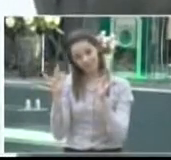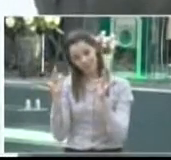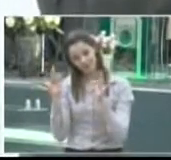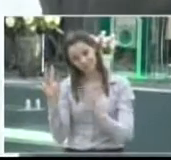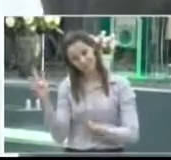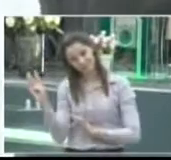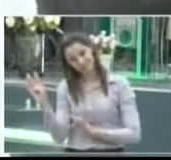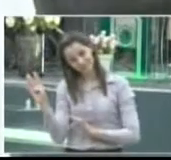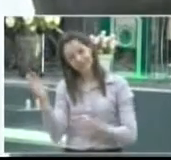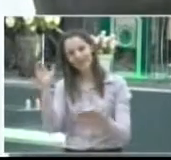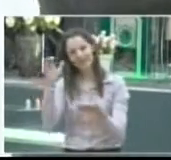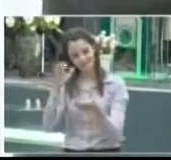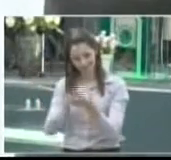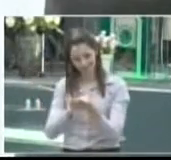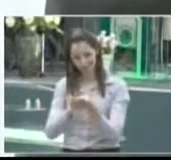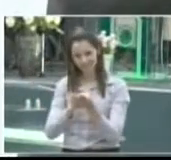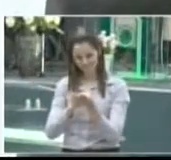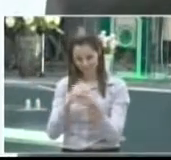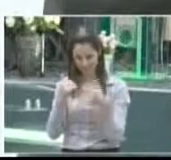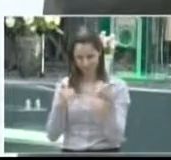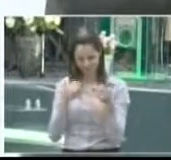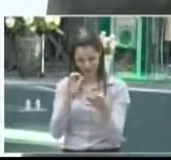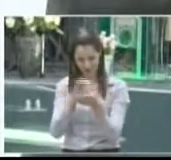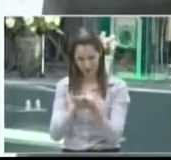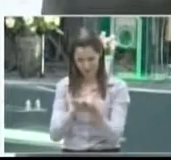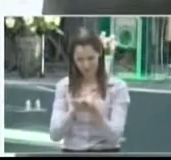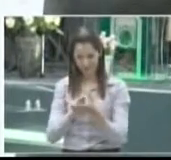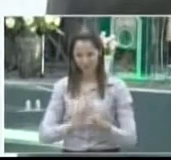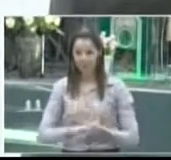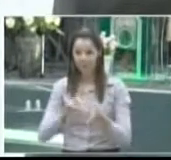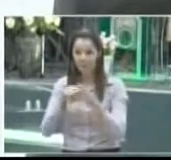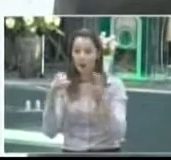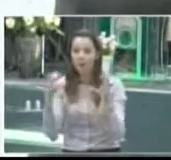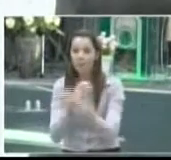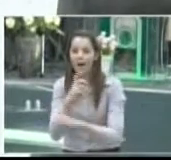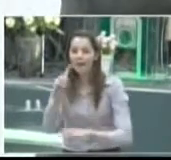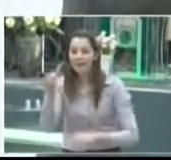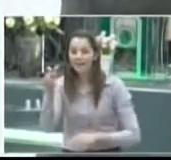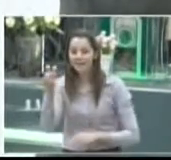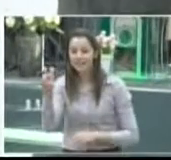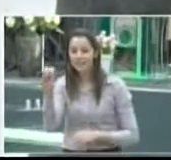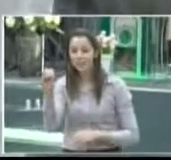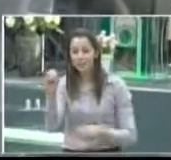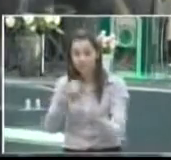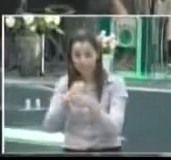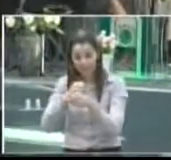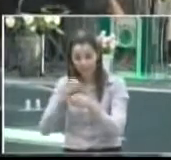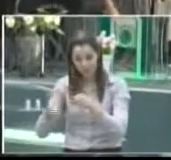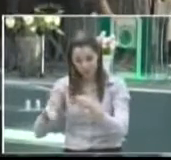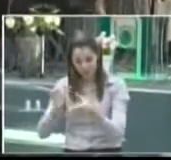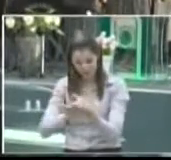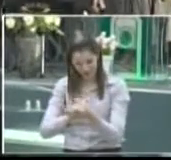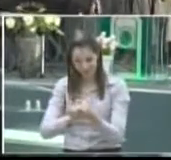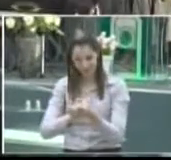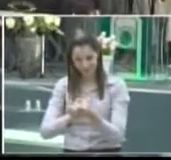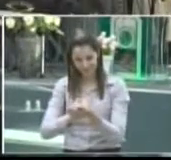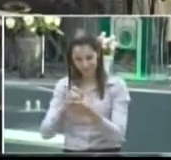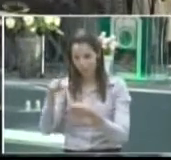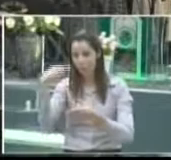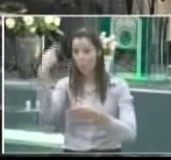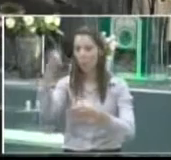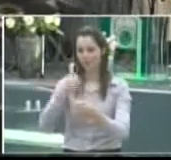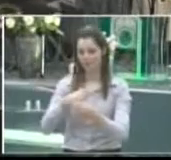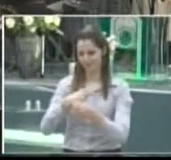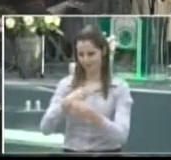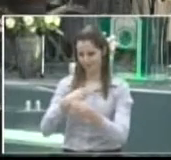Jahr 50 Jahre verheiratet. É, no próximo ano vamos completar 50 anos de casados. Wie alle unsere, wir haben alle